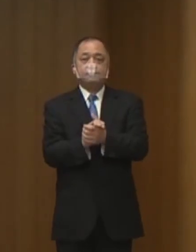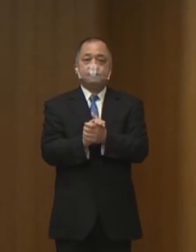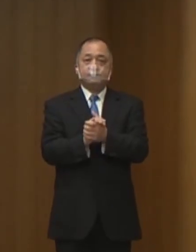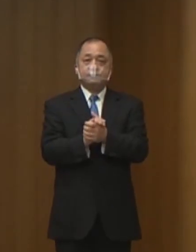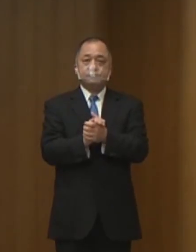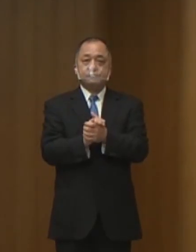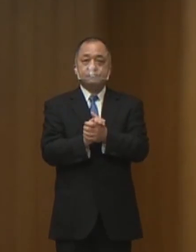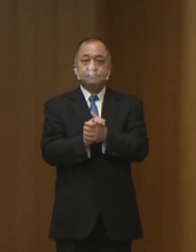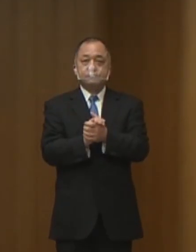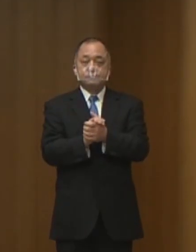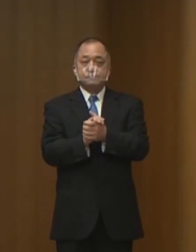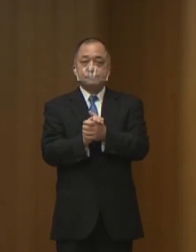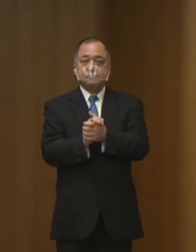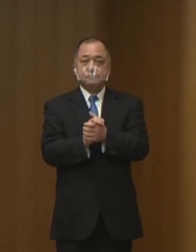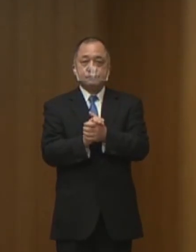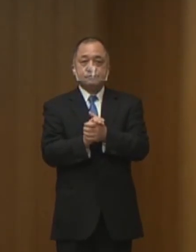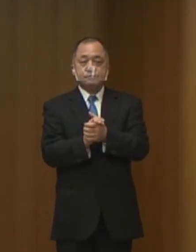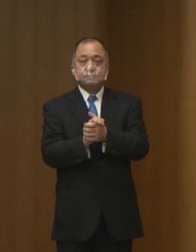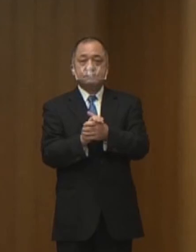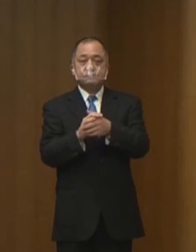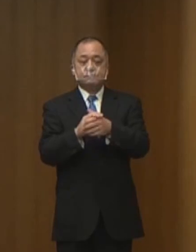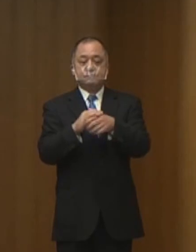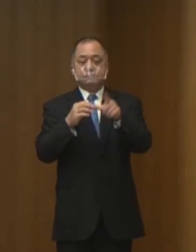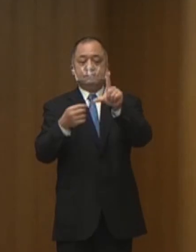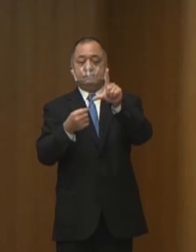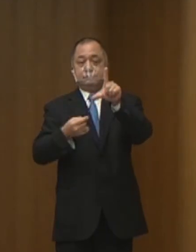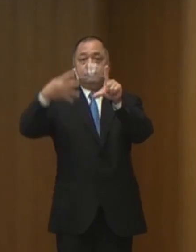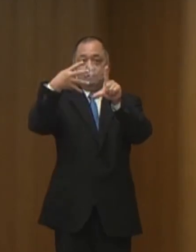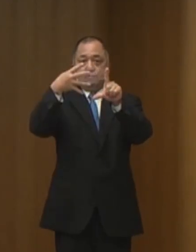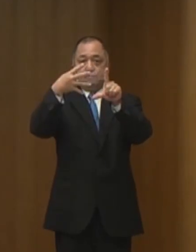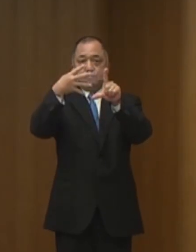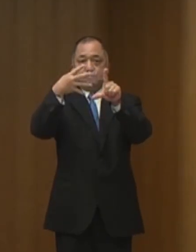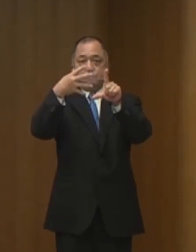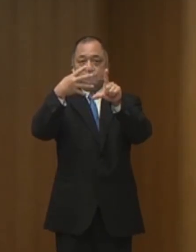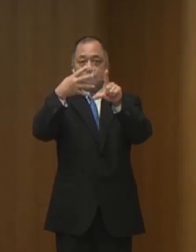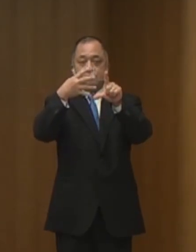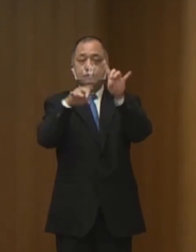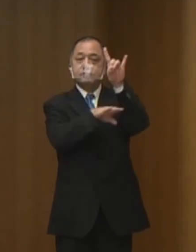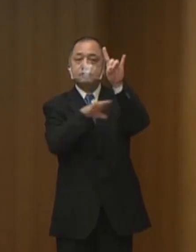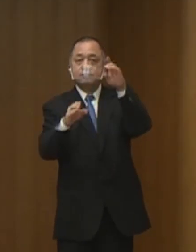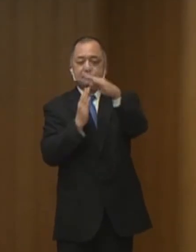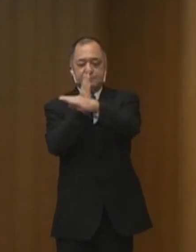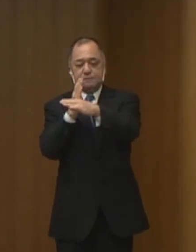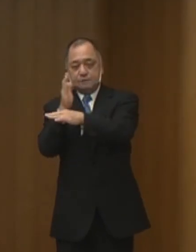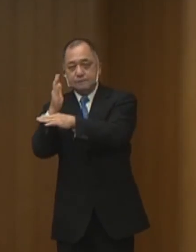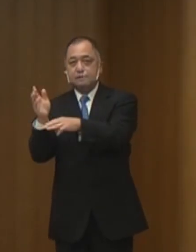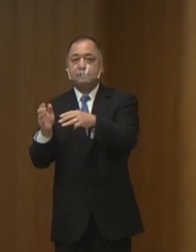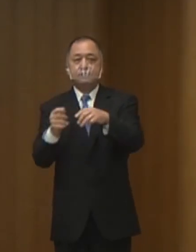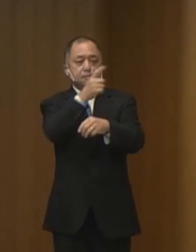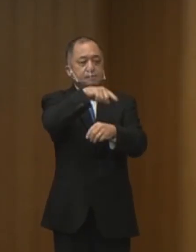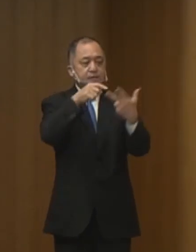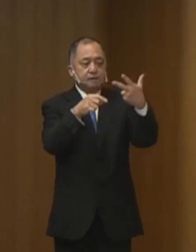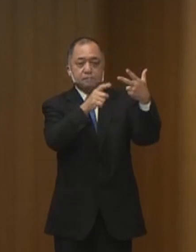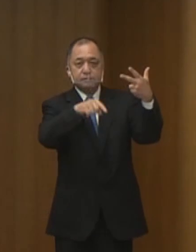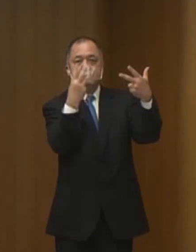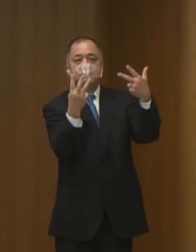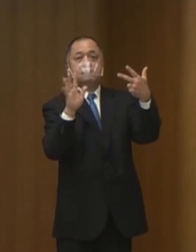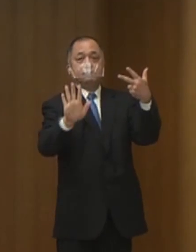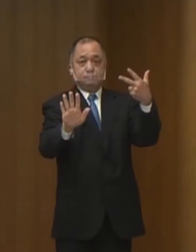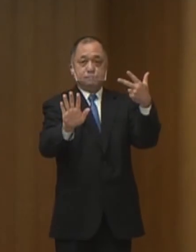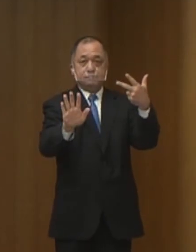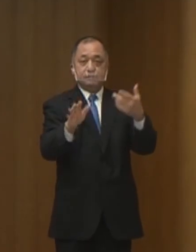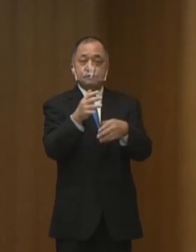この3つの指標でステージ4の基準を超えているわけでございまして、札幌を中